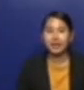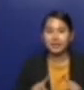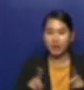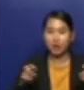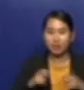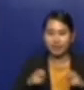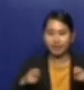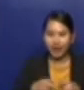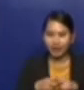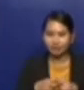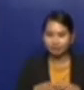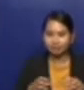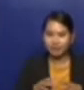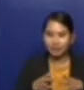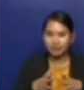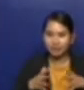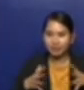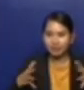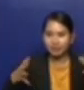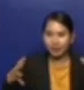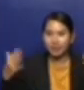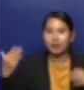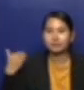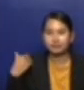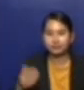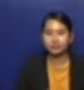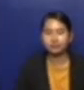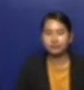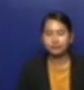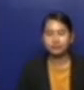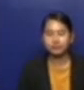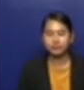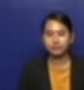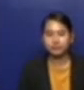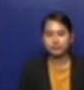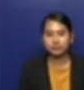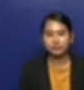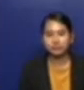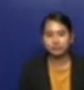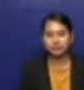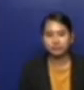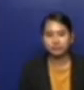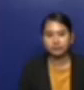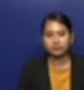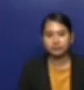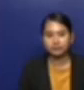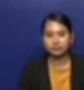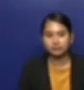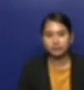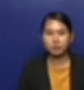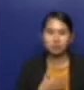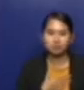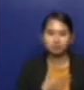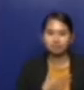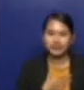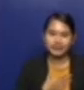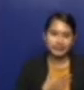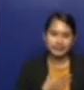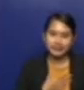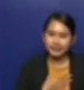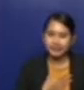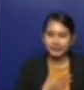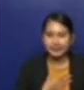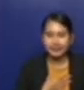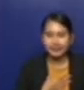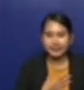ะลุกลามขึ้นมาเรื่อยๆท่านประธานครับผมบอกแล้วว่าผมไม่อยากหาพิษบา